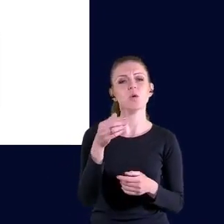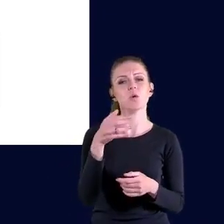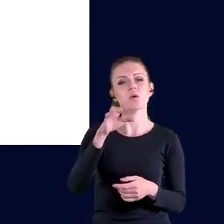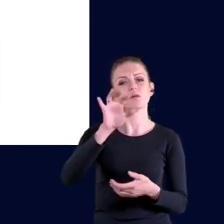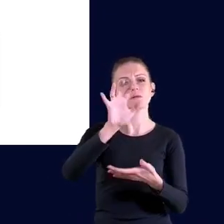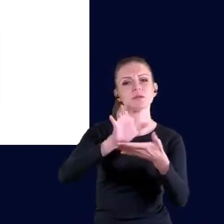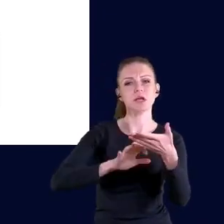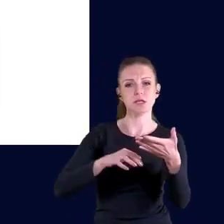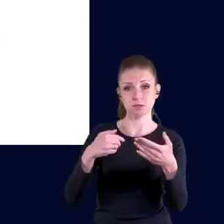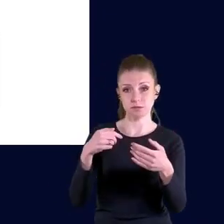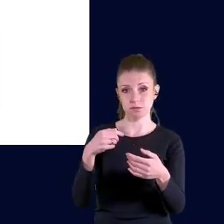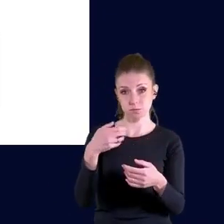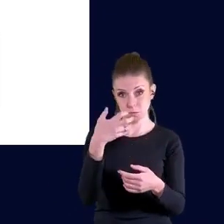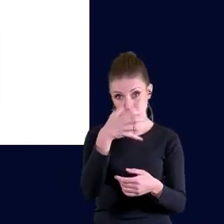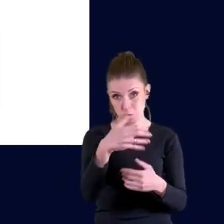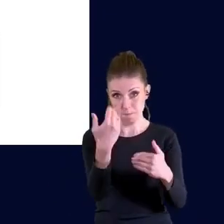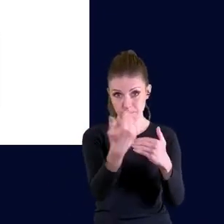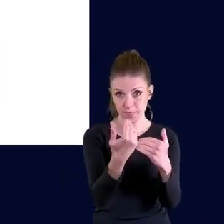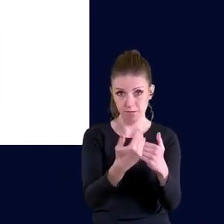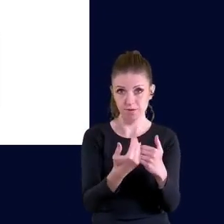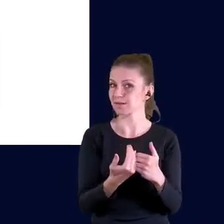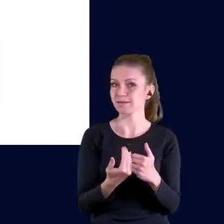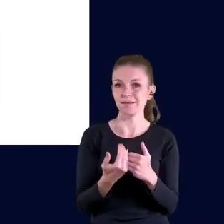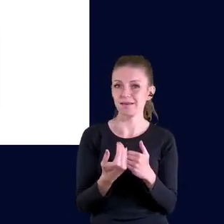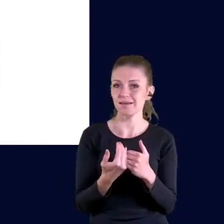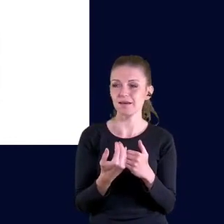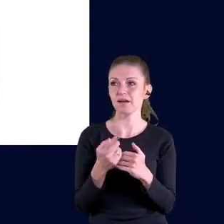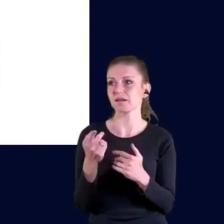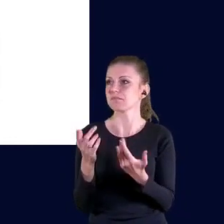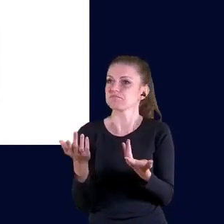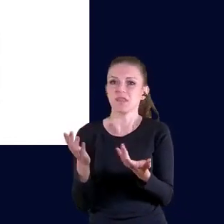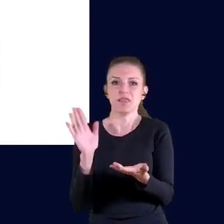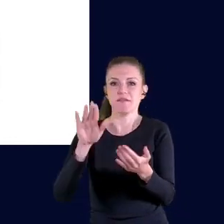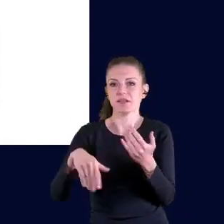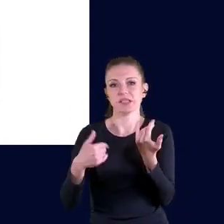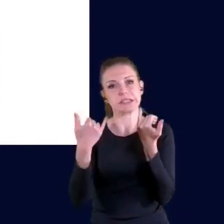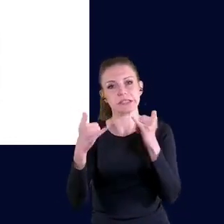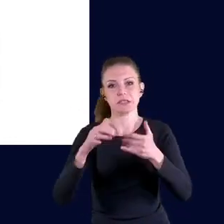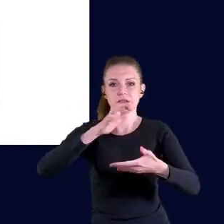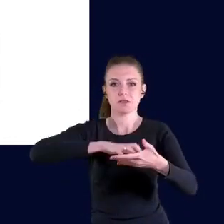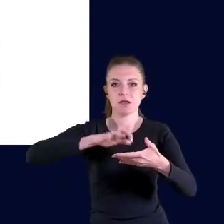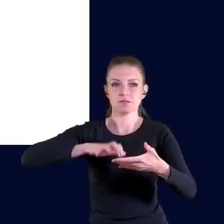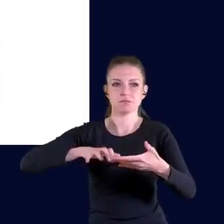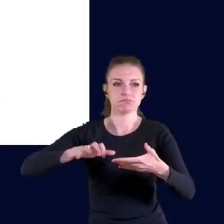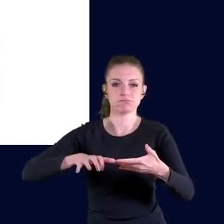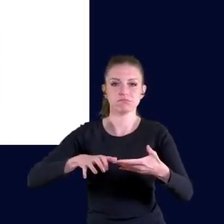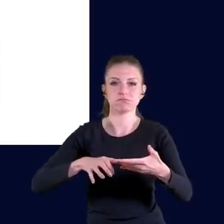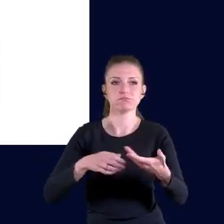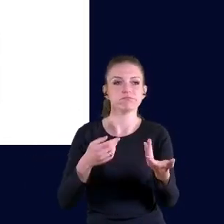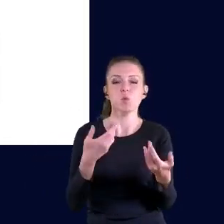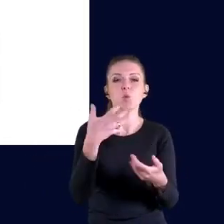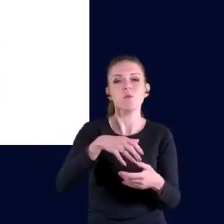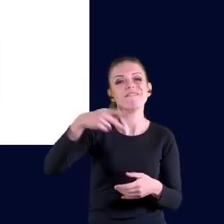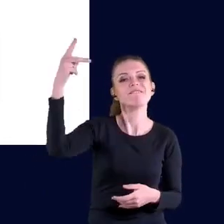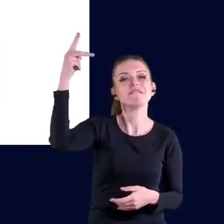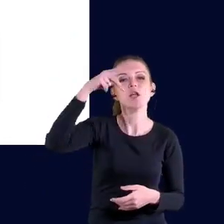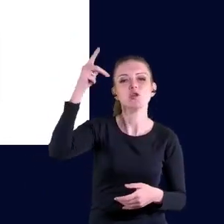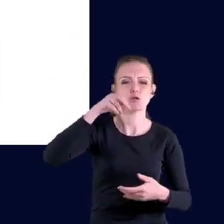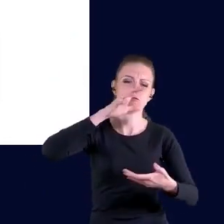ale takie zapisy Zdarzały się często w tekstach na przykład z dziedziny filozofii